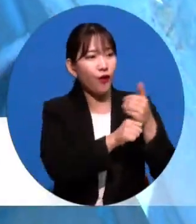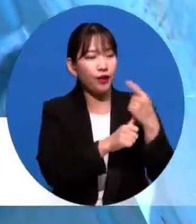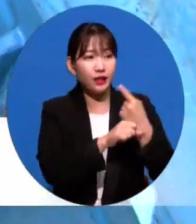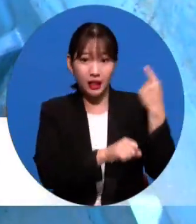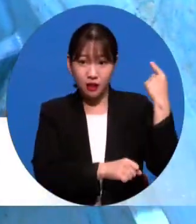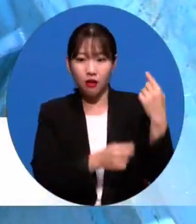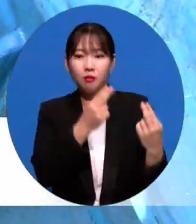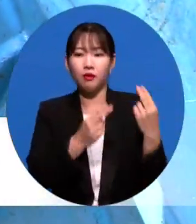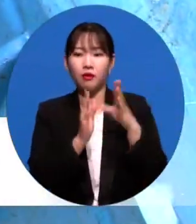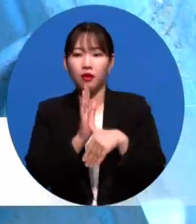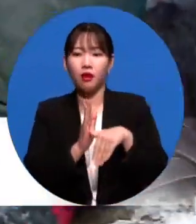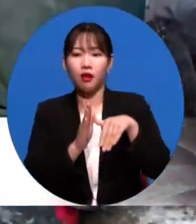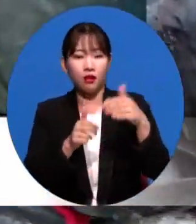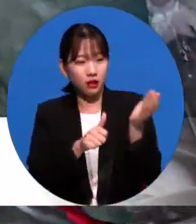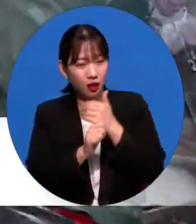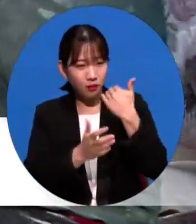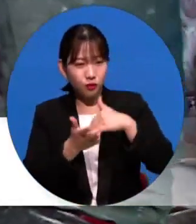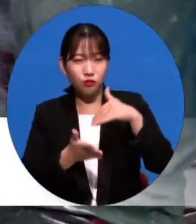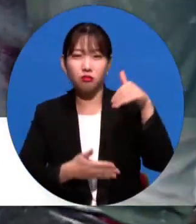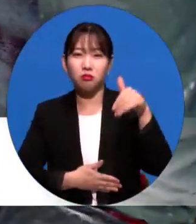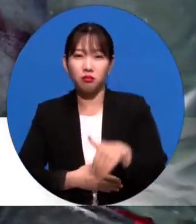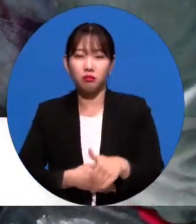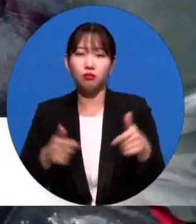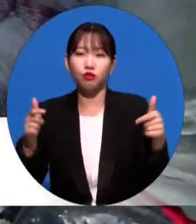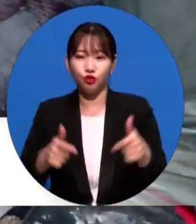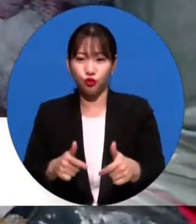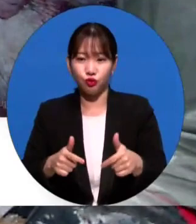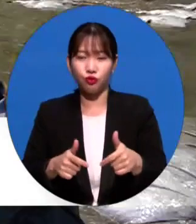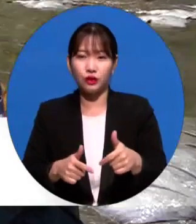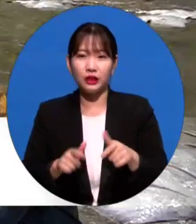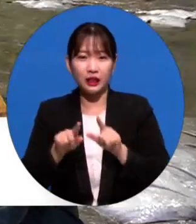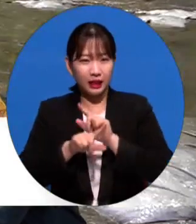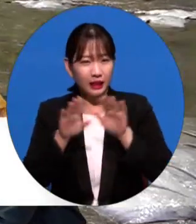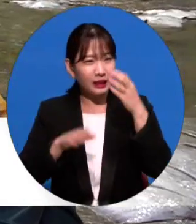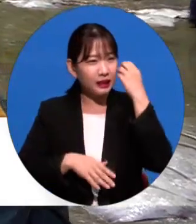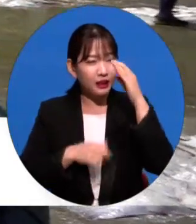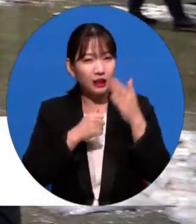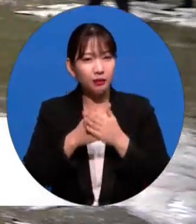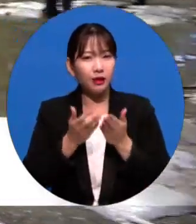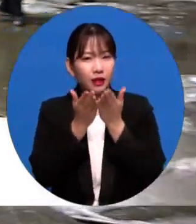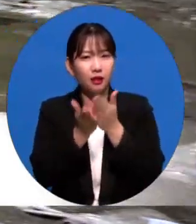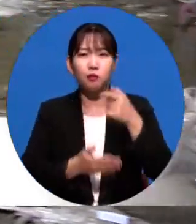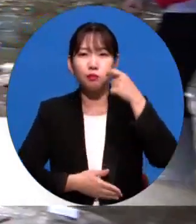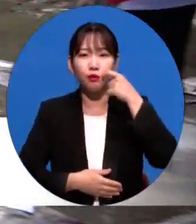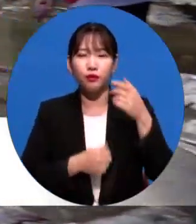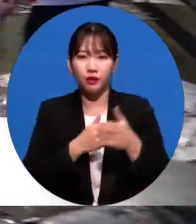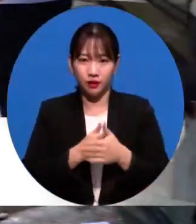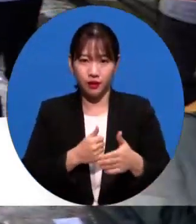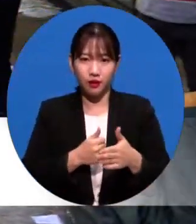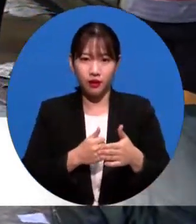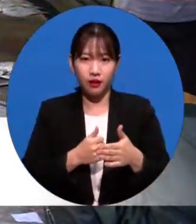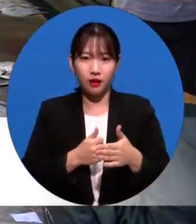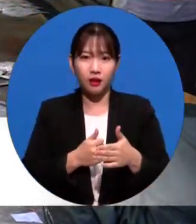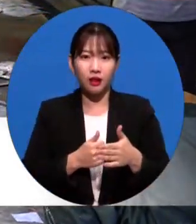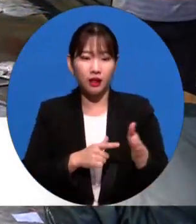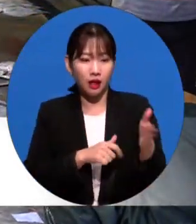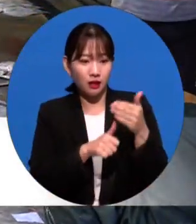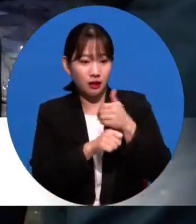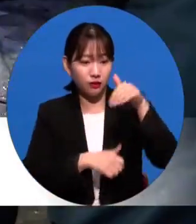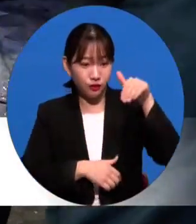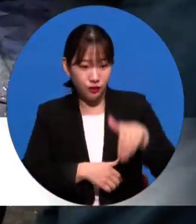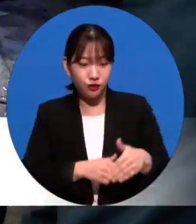비해 어획량이 저조합니다. 이는 잦은 기상 악화 속에 조업에 나서지 못했기 때문인데 어획 부진